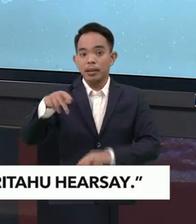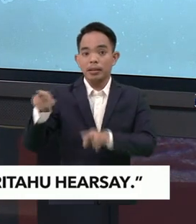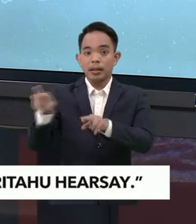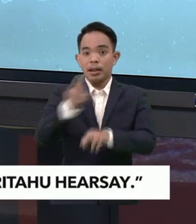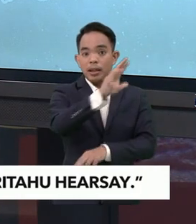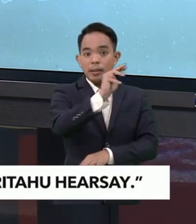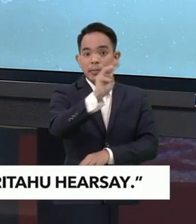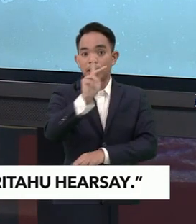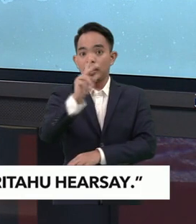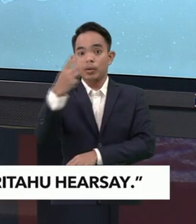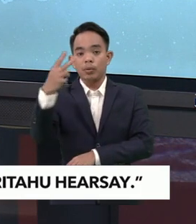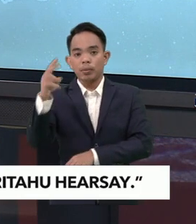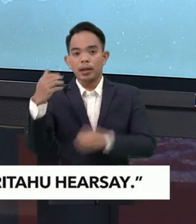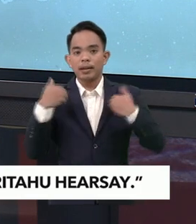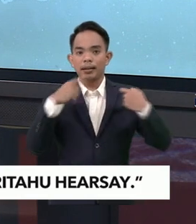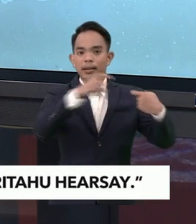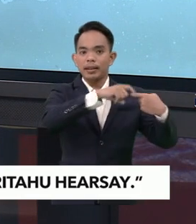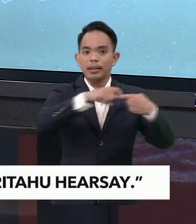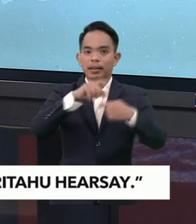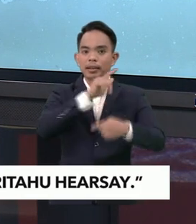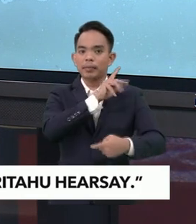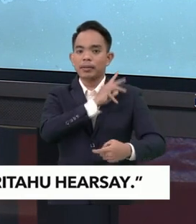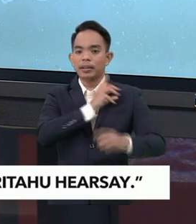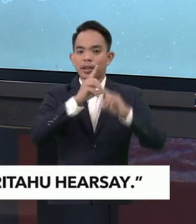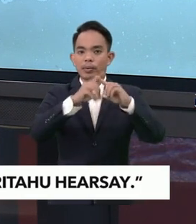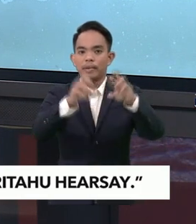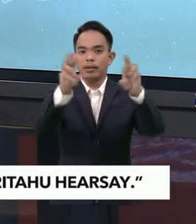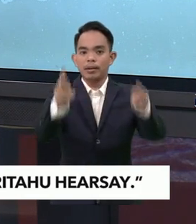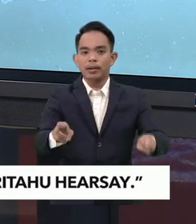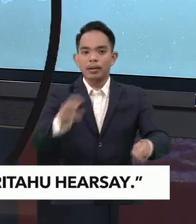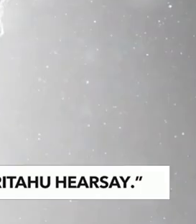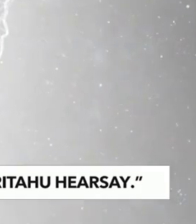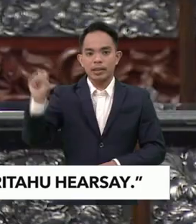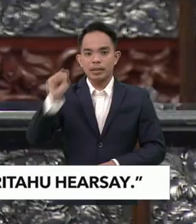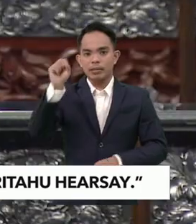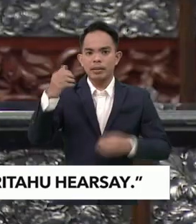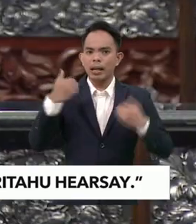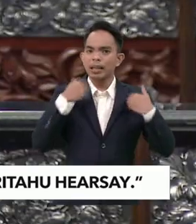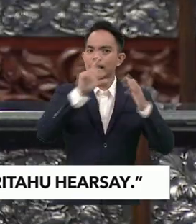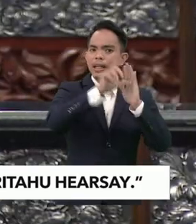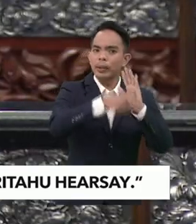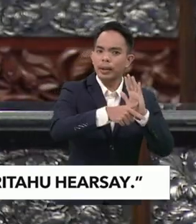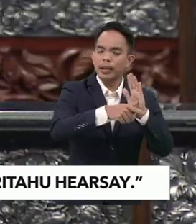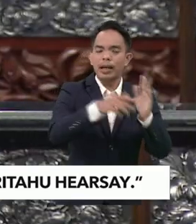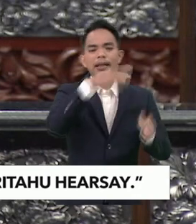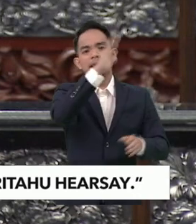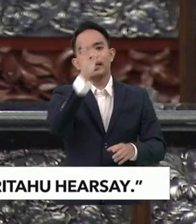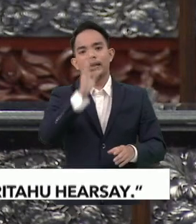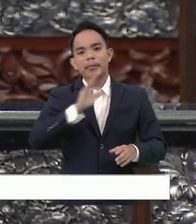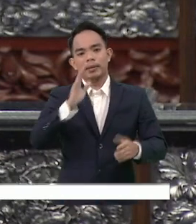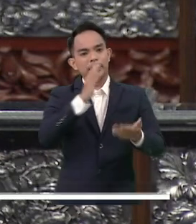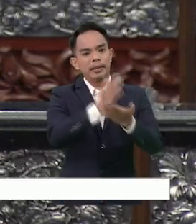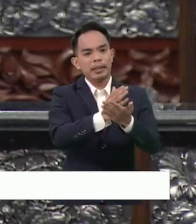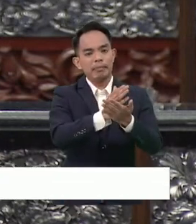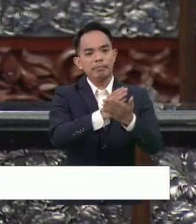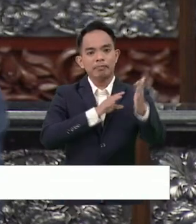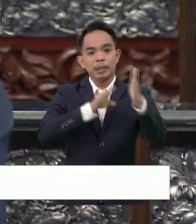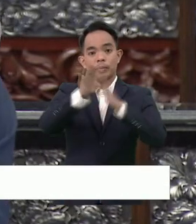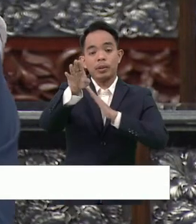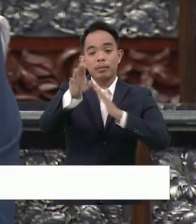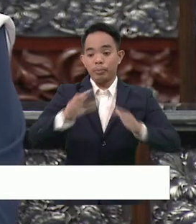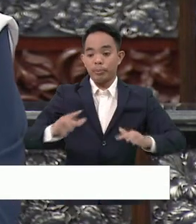Malaysia ke-12 melibatkan kementeriannya di Dewan Rakyat pada Selasa. Ada kelewatan tapi kita tidak pernah hentikan sebarang pembangunan. Jadi